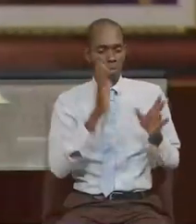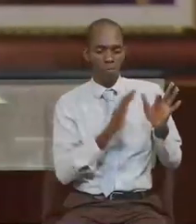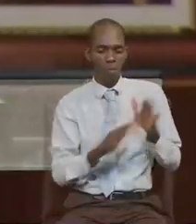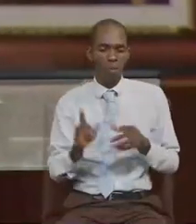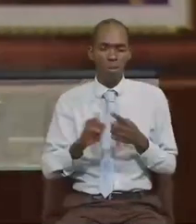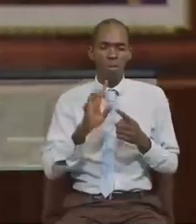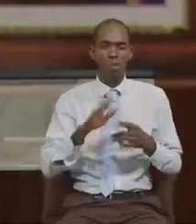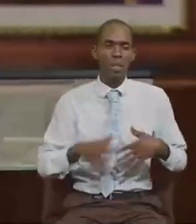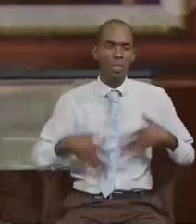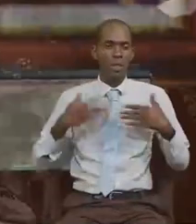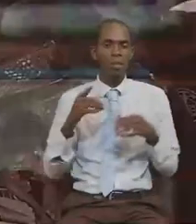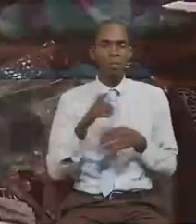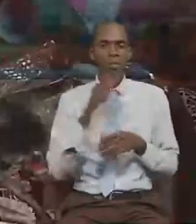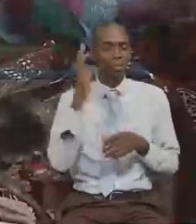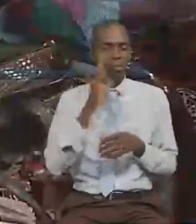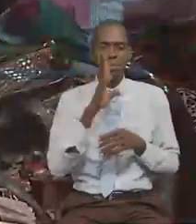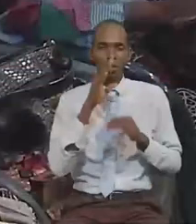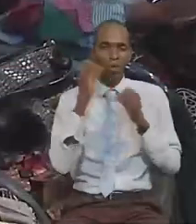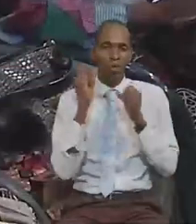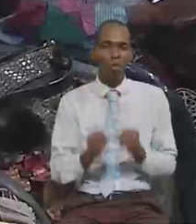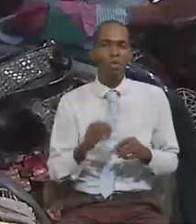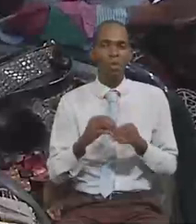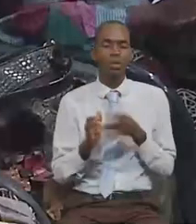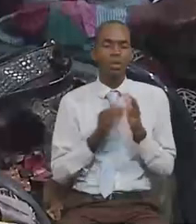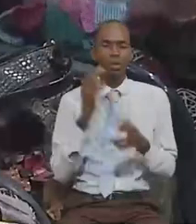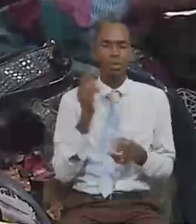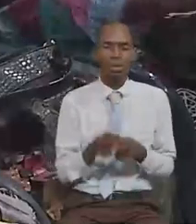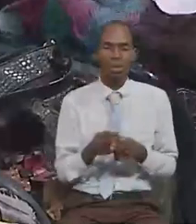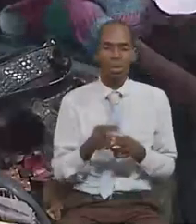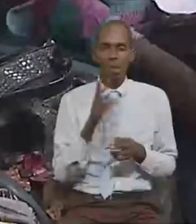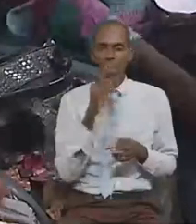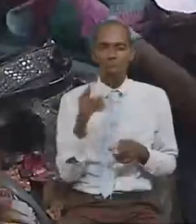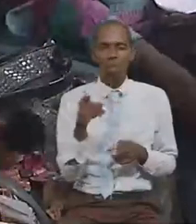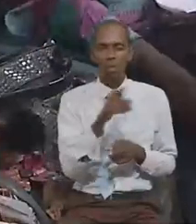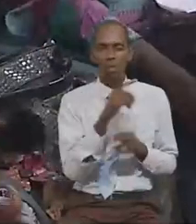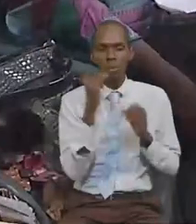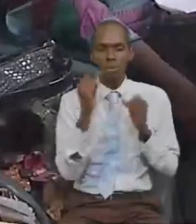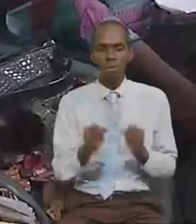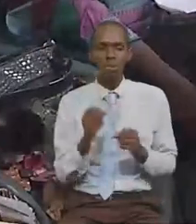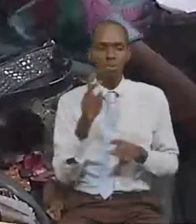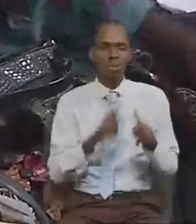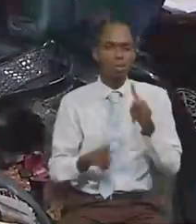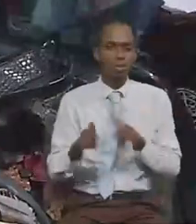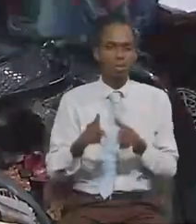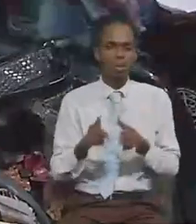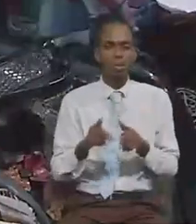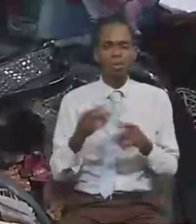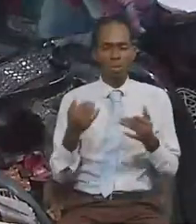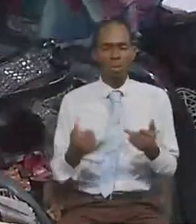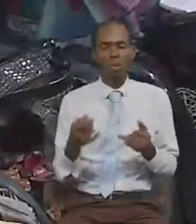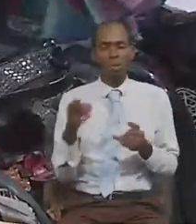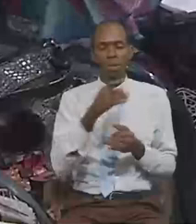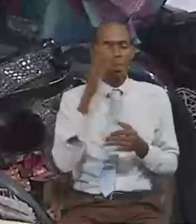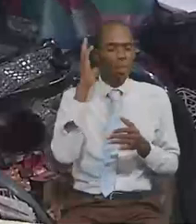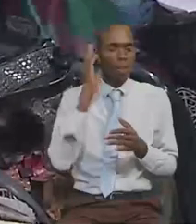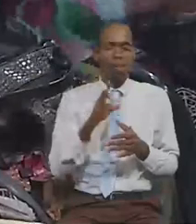fort. Est-ce que je parle à quelqu'un fort là-bas? Tu seras fort au nom de